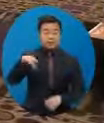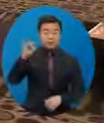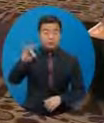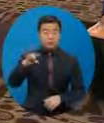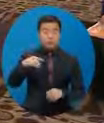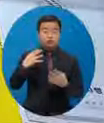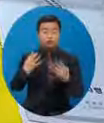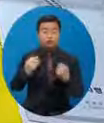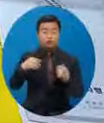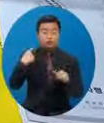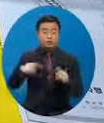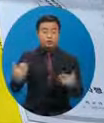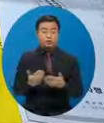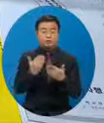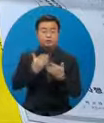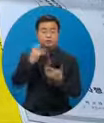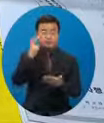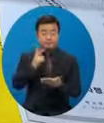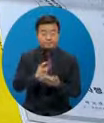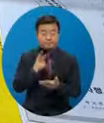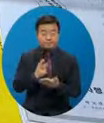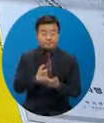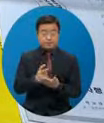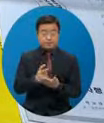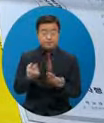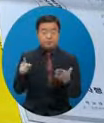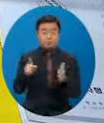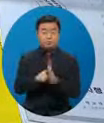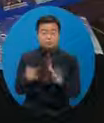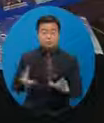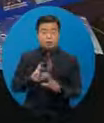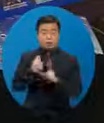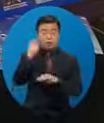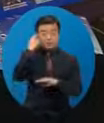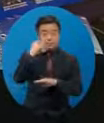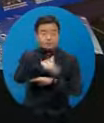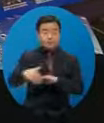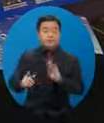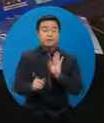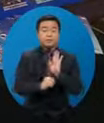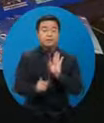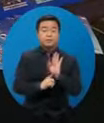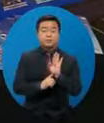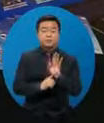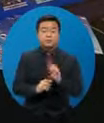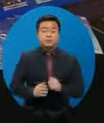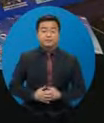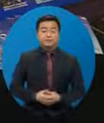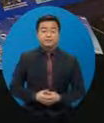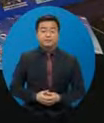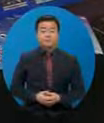선진화 방안을 보완한 수학교육 종합계획을 발표한다는 방침입니다. EBS 뉴스 최현입니다.